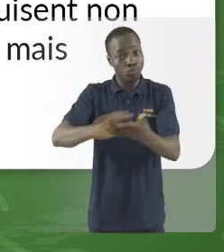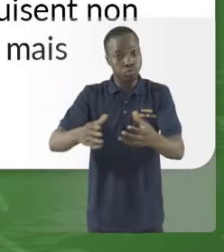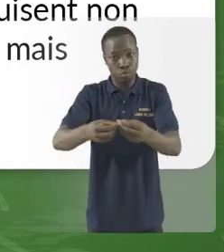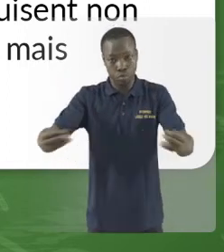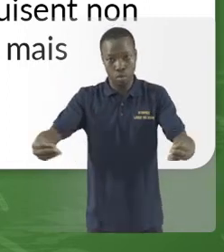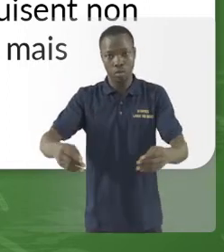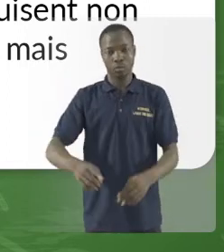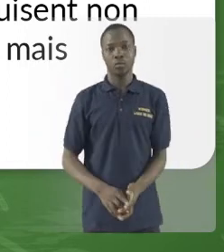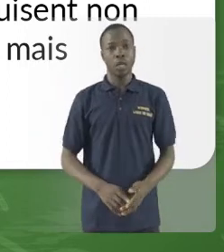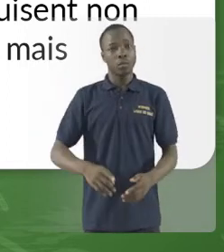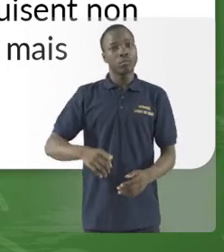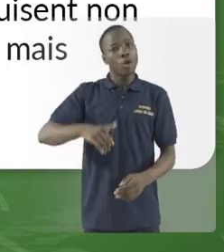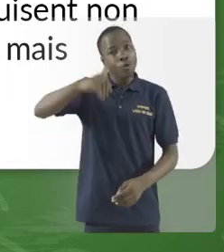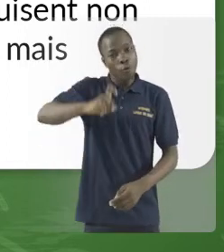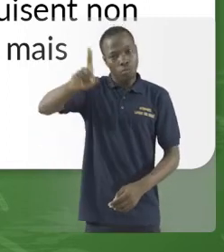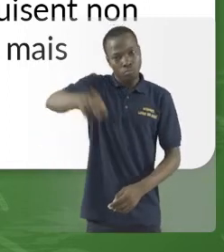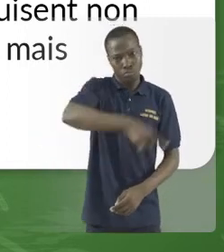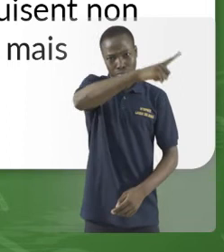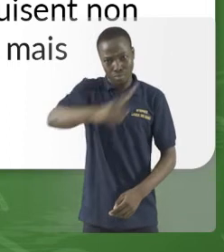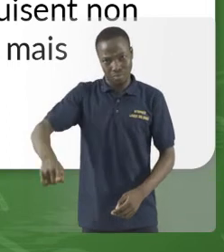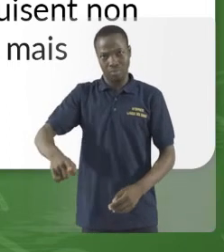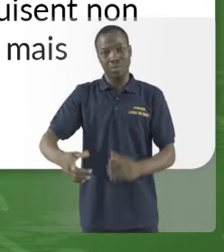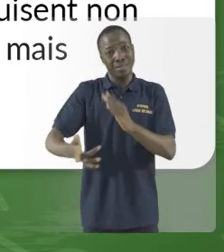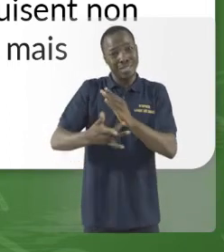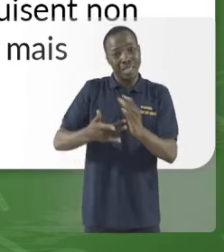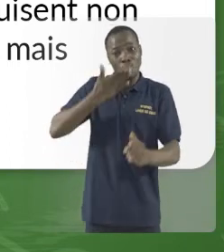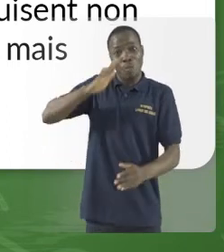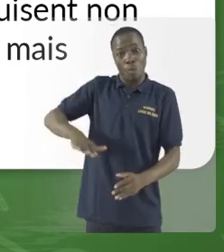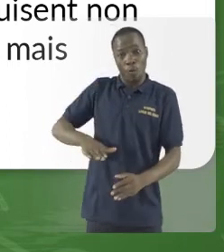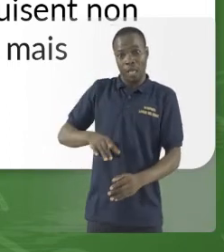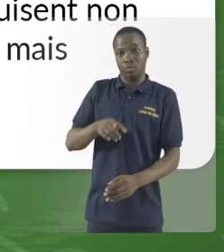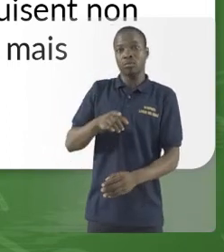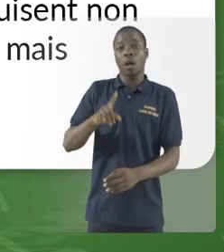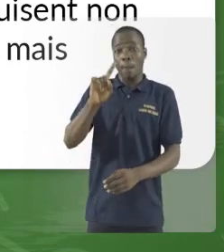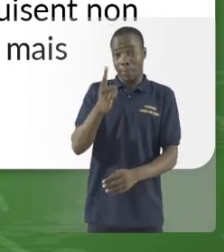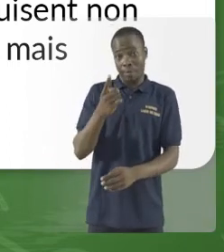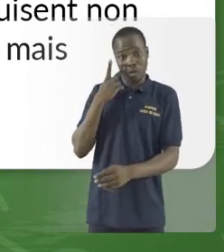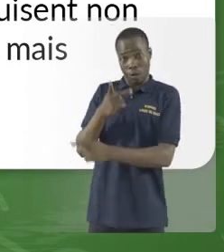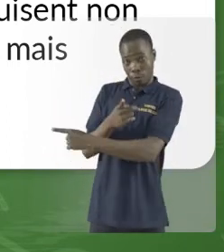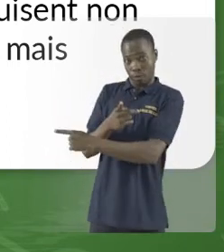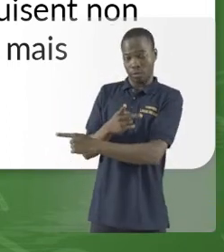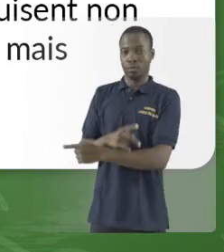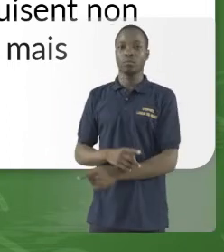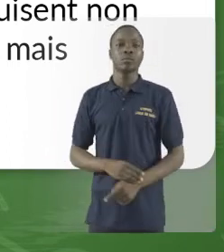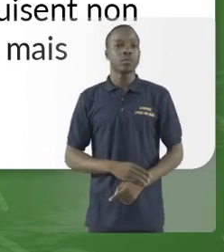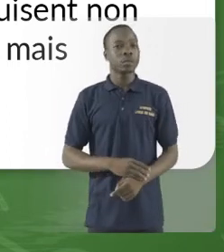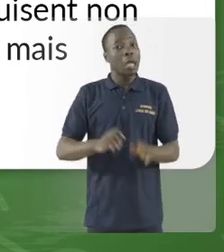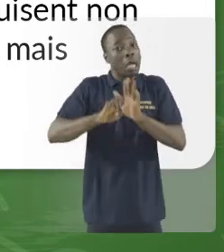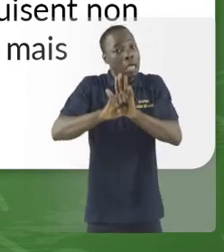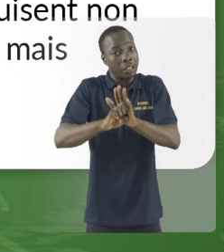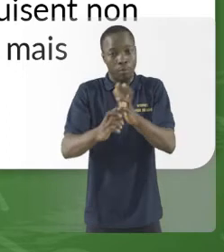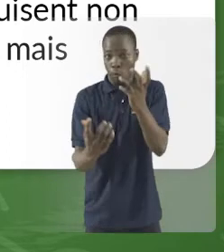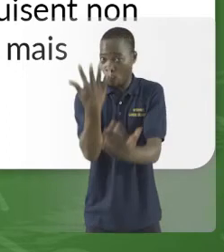faut abandonner certaines pratiques culturelles telles que les feux de brousse